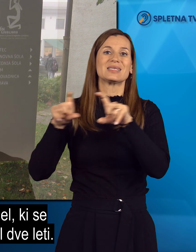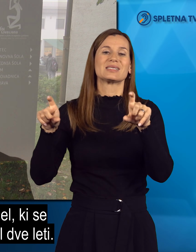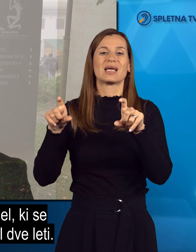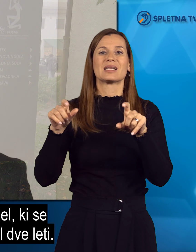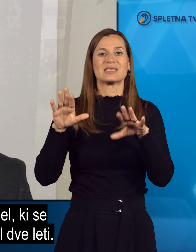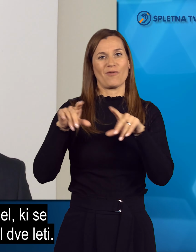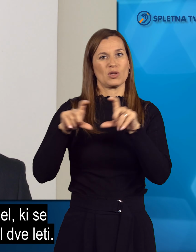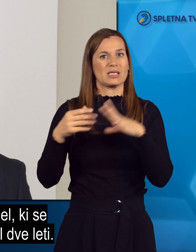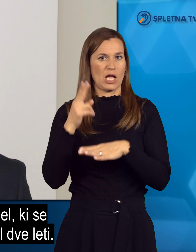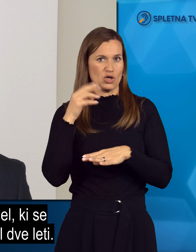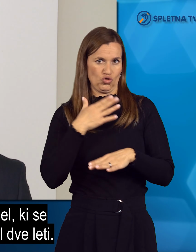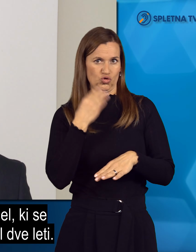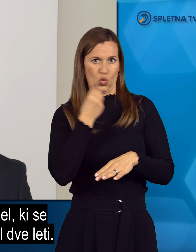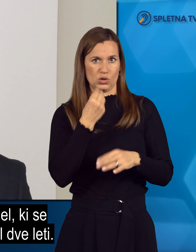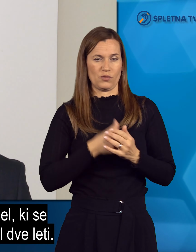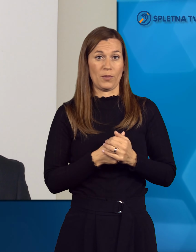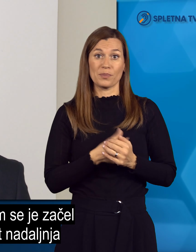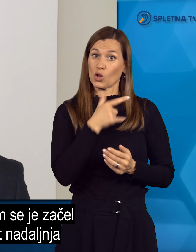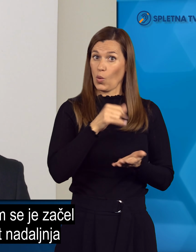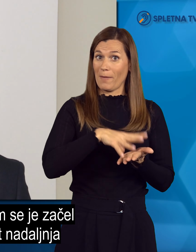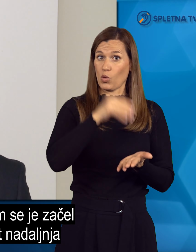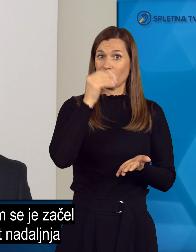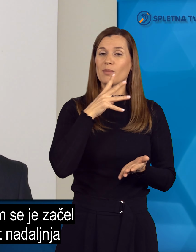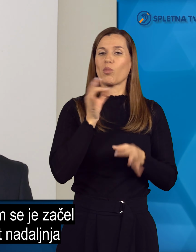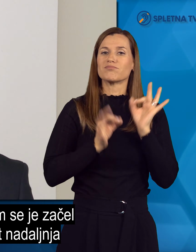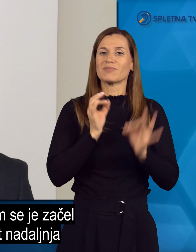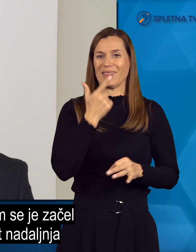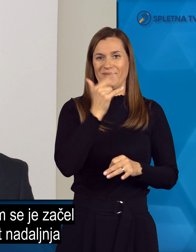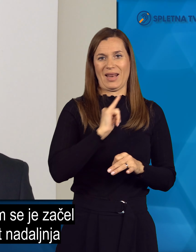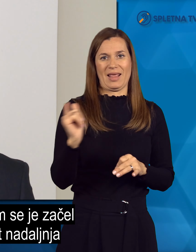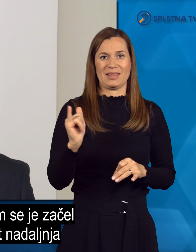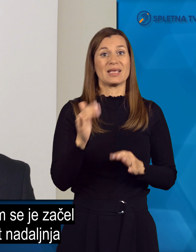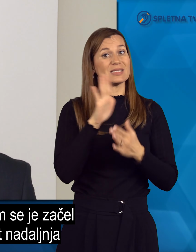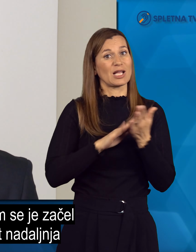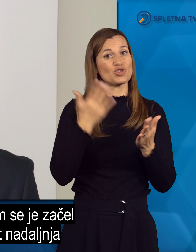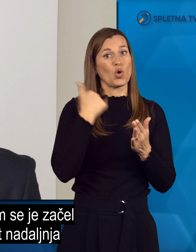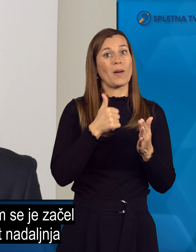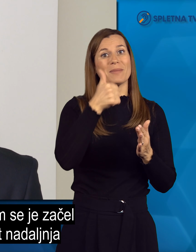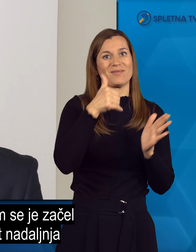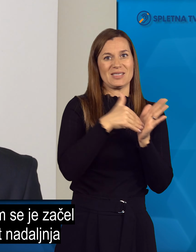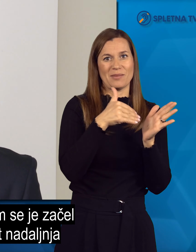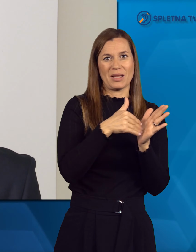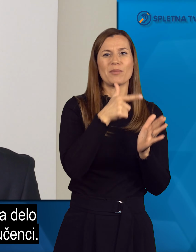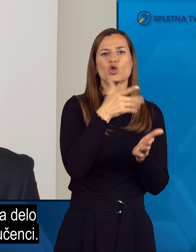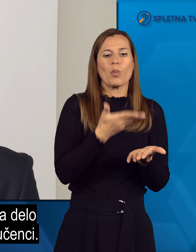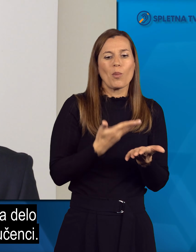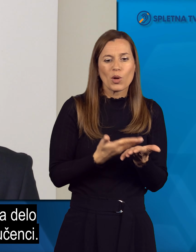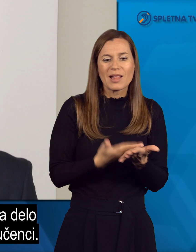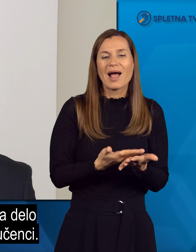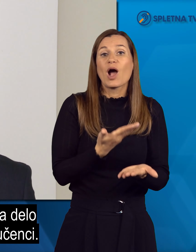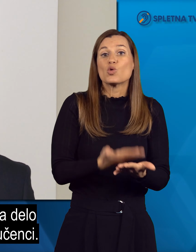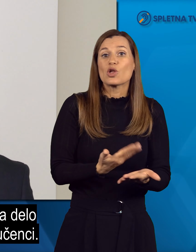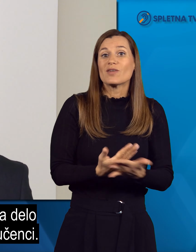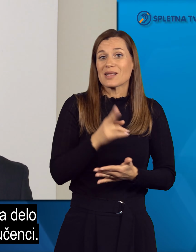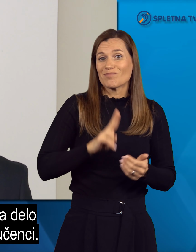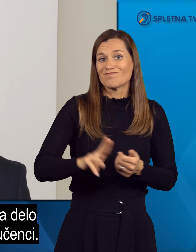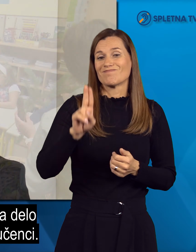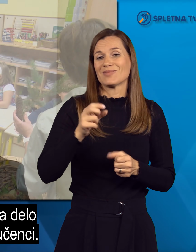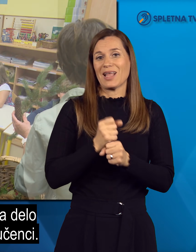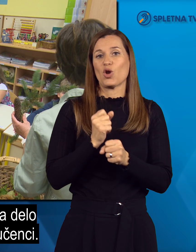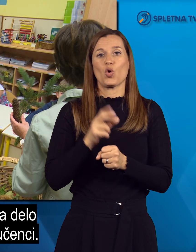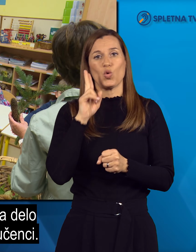model, ki se bo preizkušal 2 leti, ki se je s 1. septembrom začel in ki bo služil kot podlaga ali pa osnova za nadaljnje delo z gluhimi